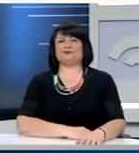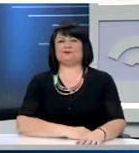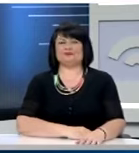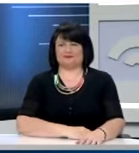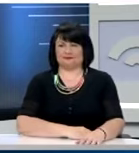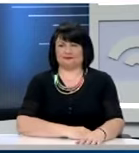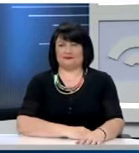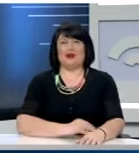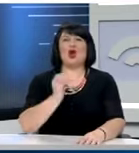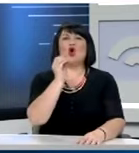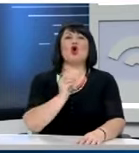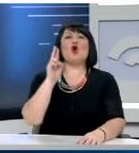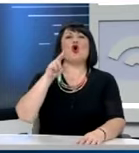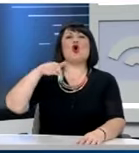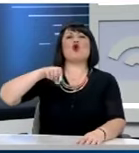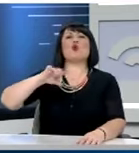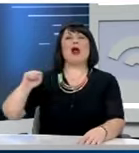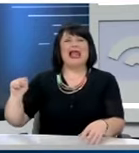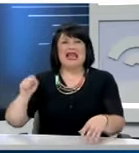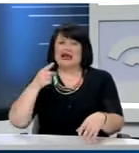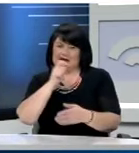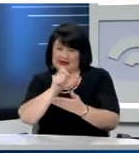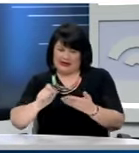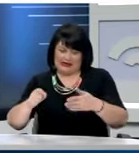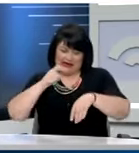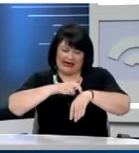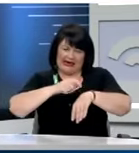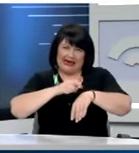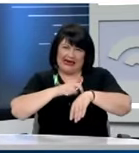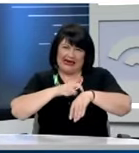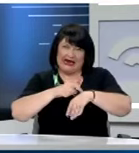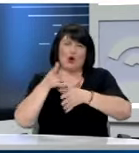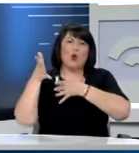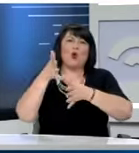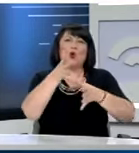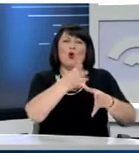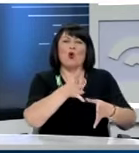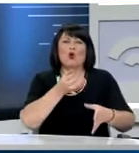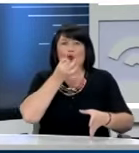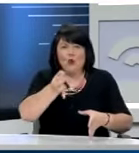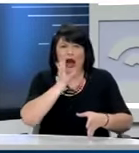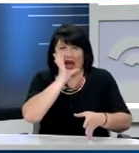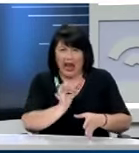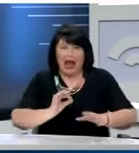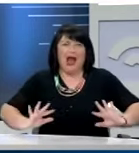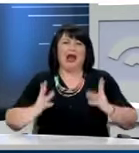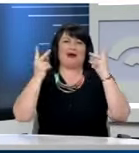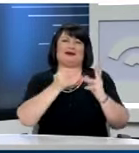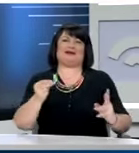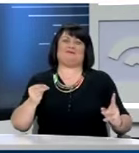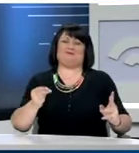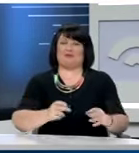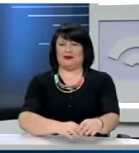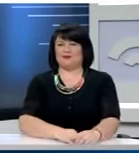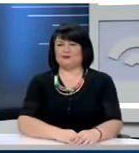Έγραψε λοιπόν ο Όργουελ ότι στις στιγμές της εξαπάτησης το να λες την αλήθεια είναι επαναστατικό. Υπό